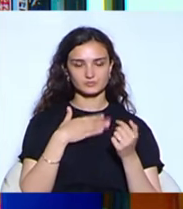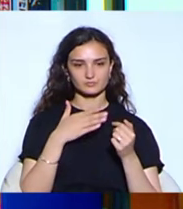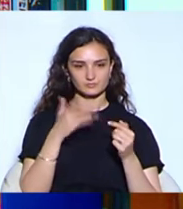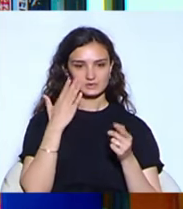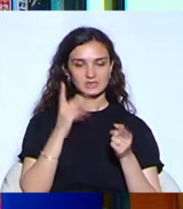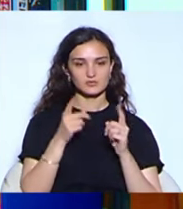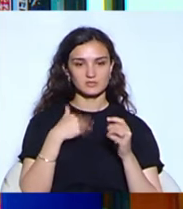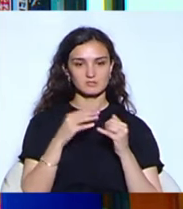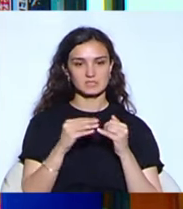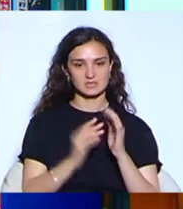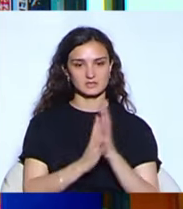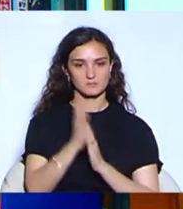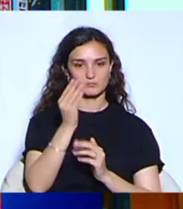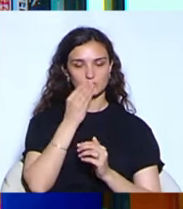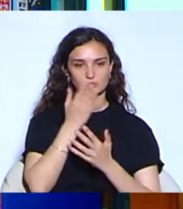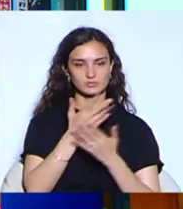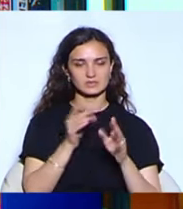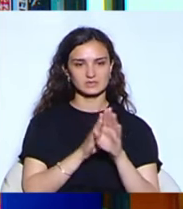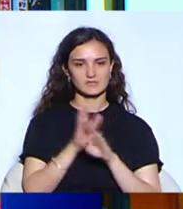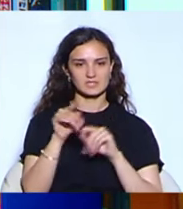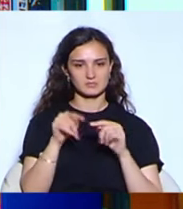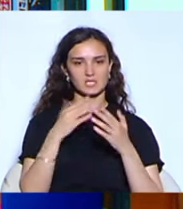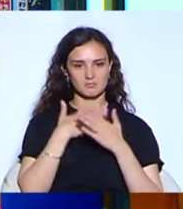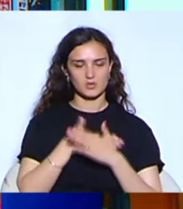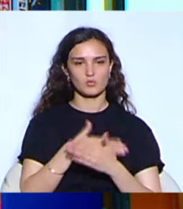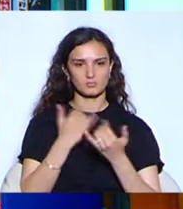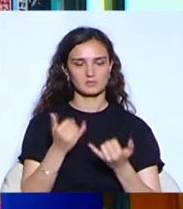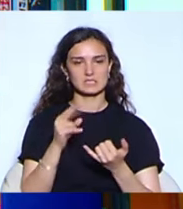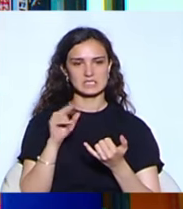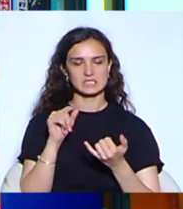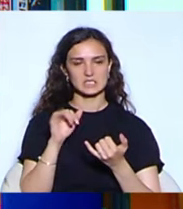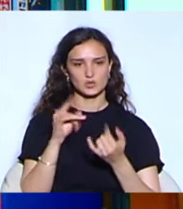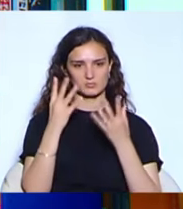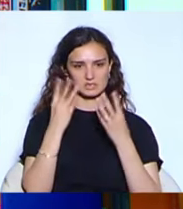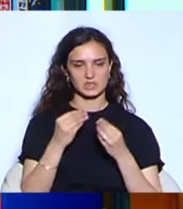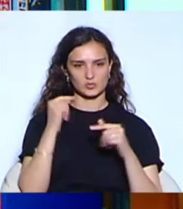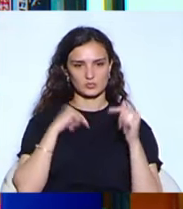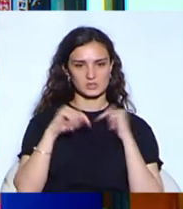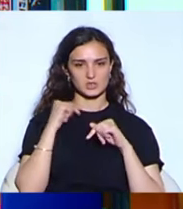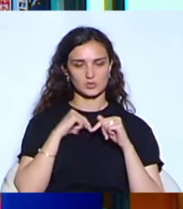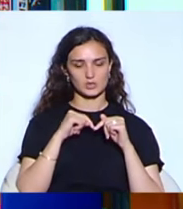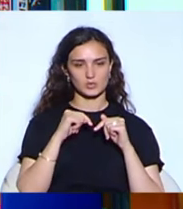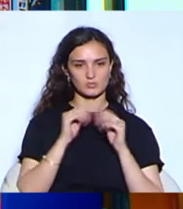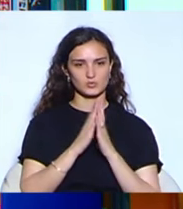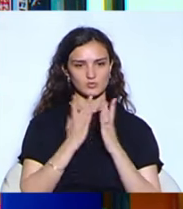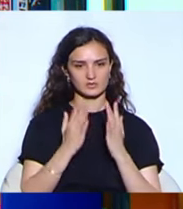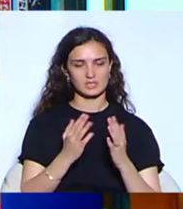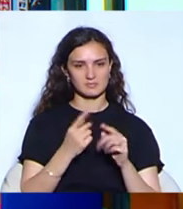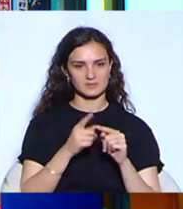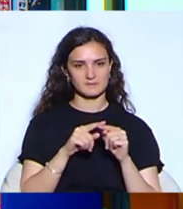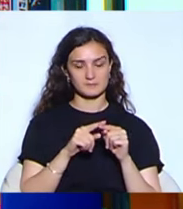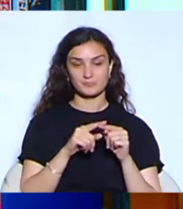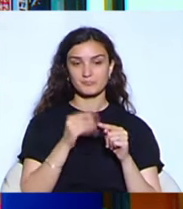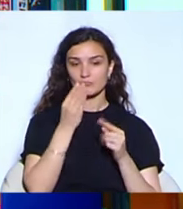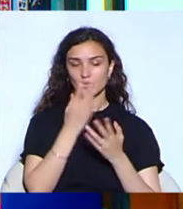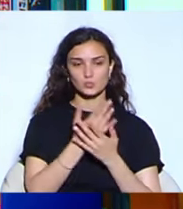რეალობაში, ჩვენს მიწაზე მოყვანილი, სავსებით აკმაყოფილებს ლითიუმზე დღიურ ფიზიოლოგიურ მოთხოვნილებას. განსაკუთრებით